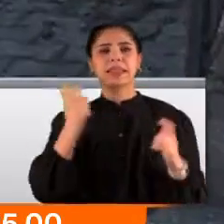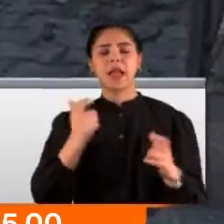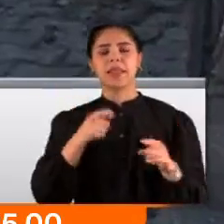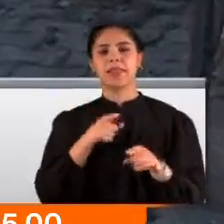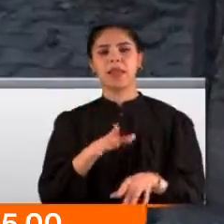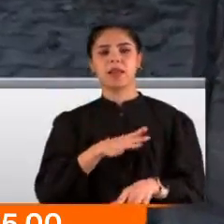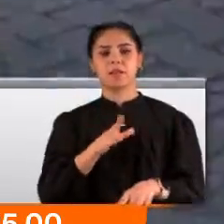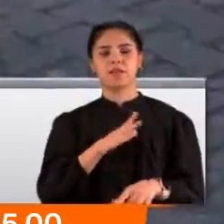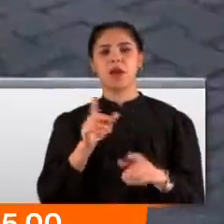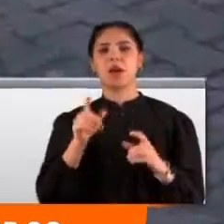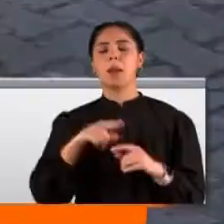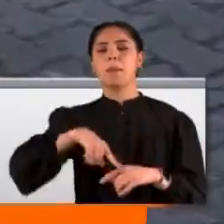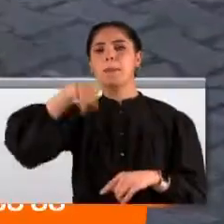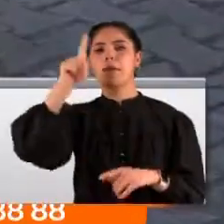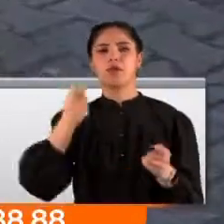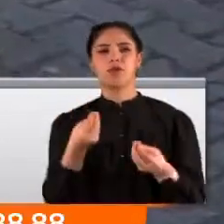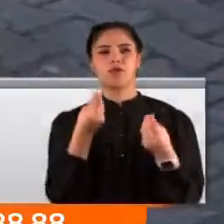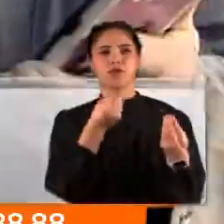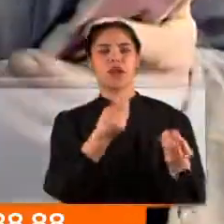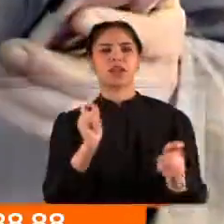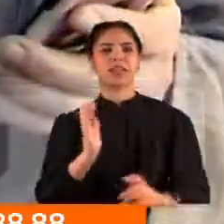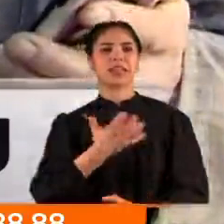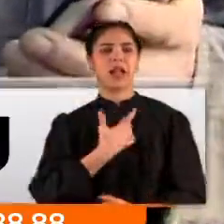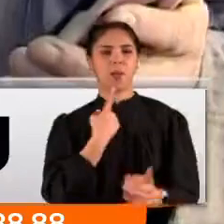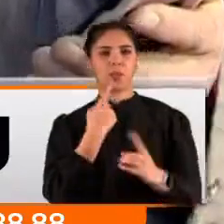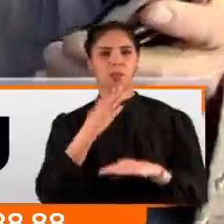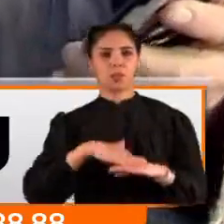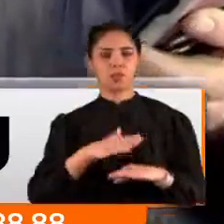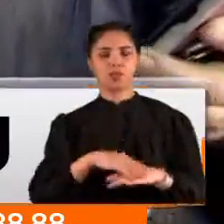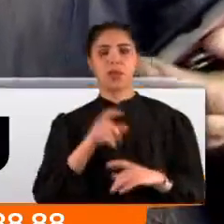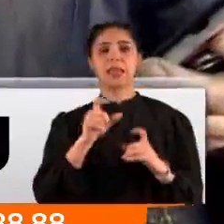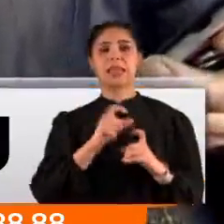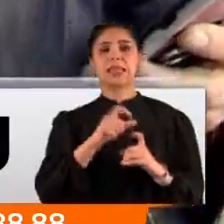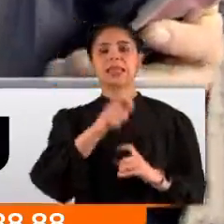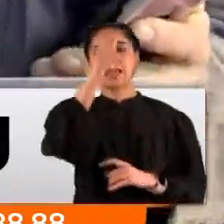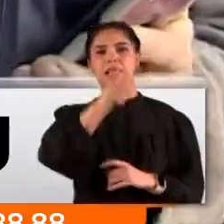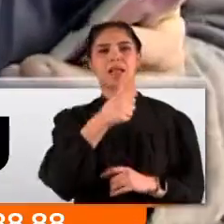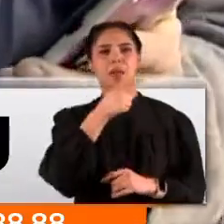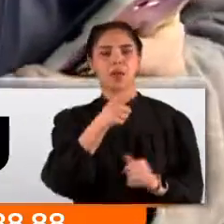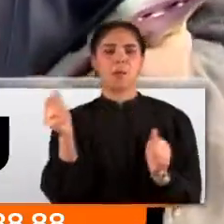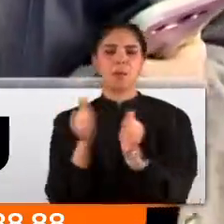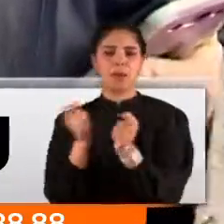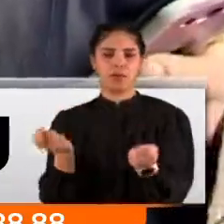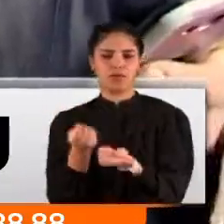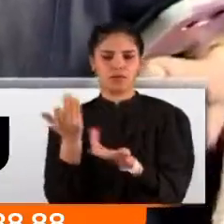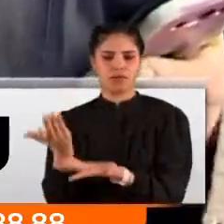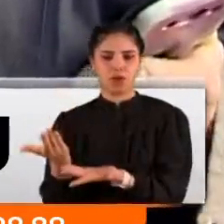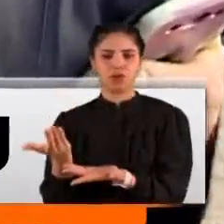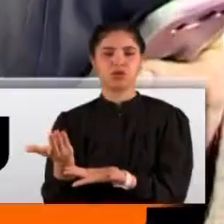günlük işveren iş yeri sahipleri konuştu sardoğan sizin yanınızda çalıştı